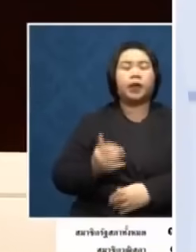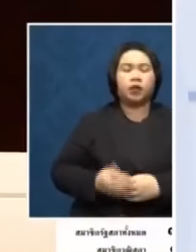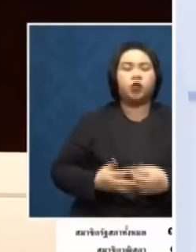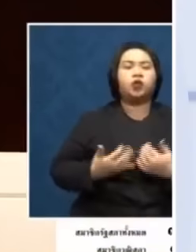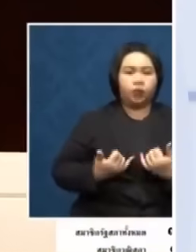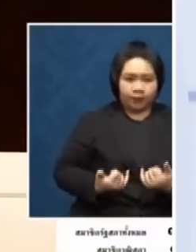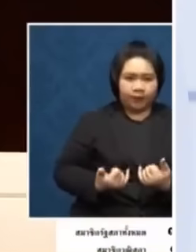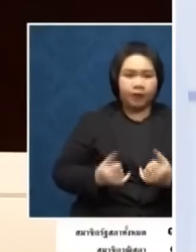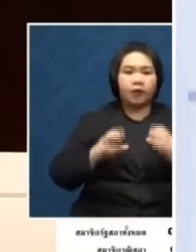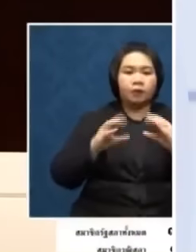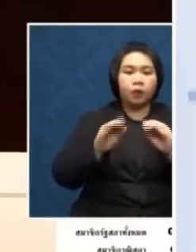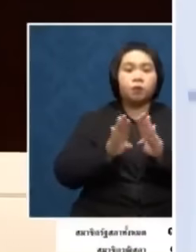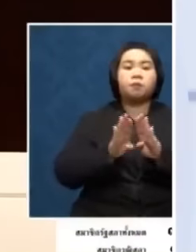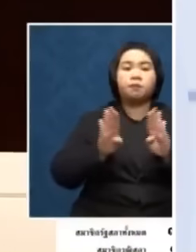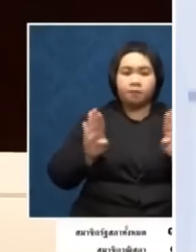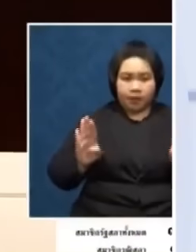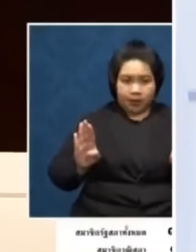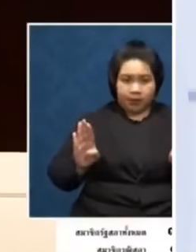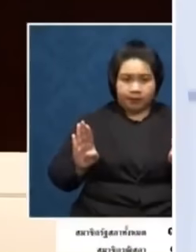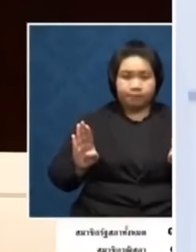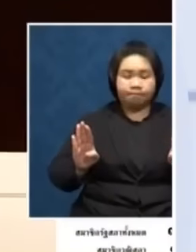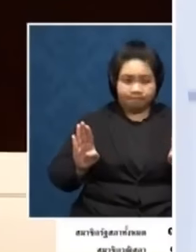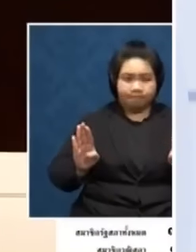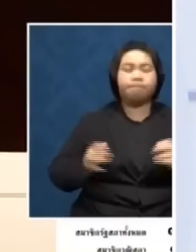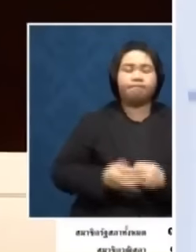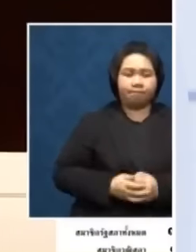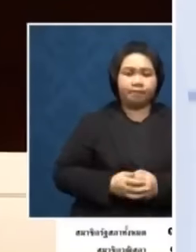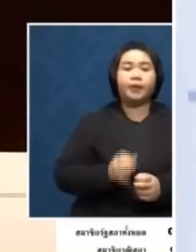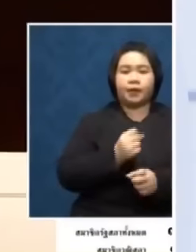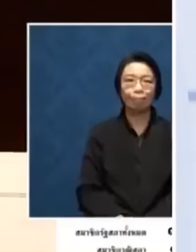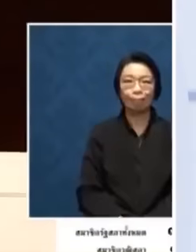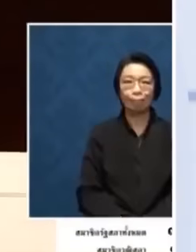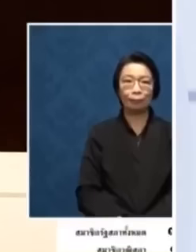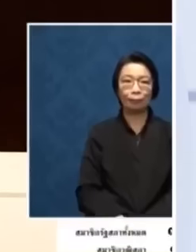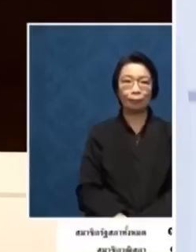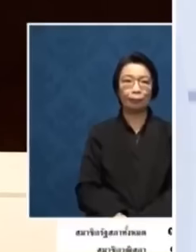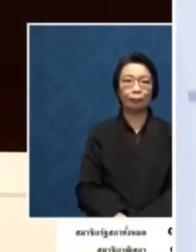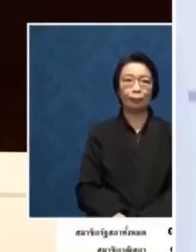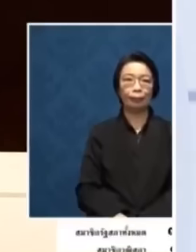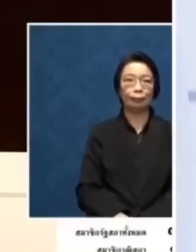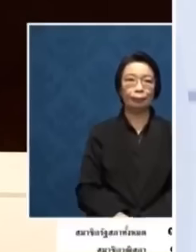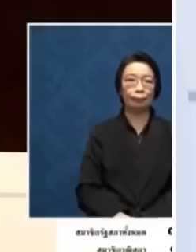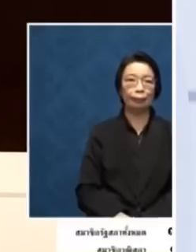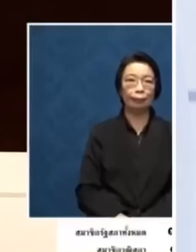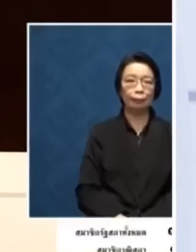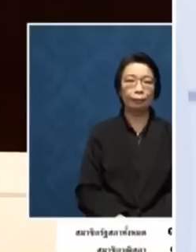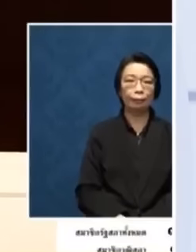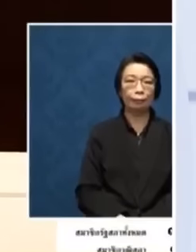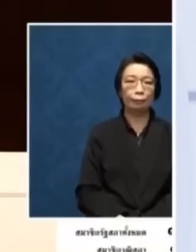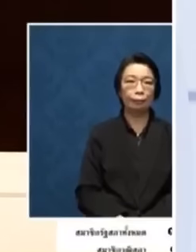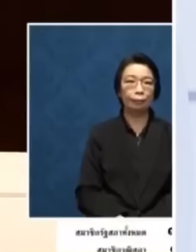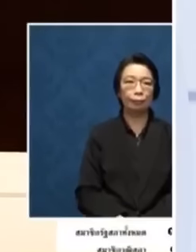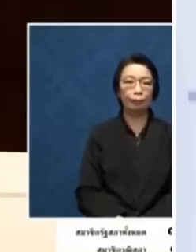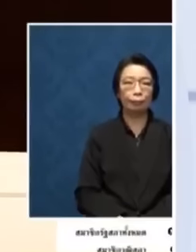ชุมกันมาไม่กี่แมตช์เองนะแต่มันป่วนมันวุ่นซะแล้วคุณผู้ชมถ้าก่อนจะเปิดการประชุมเชื่อไหมกว่าจะเรียกประชุมกันได้เนี่